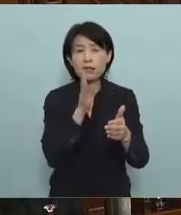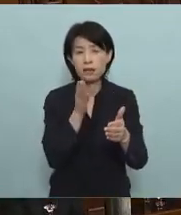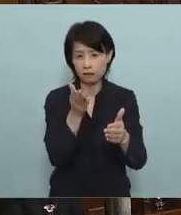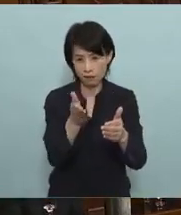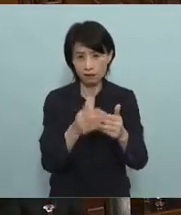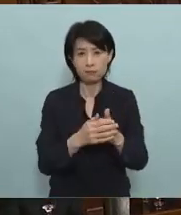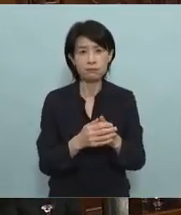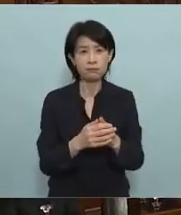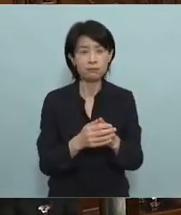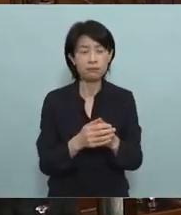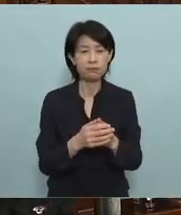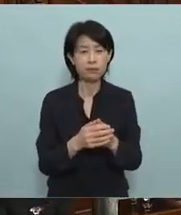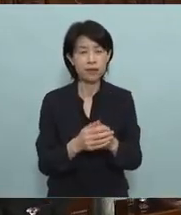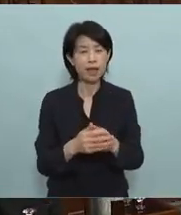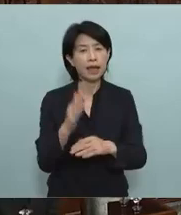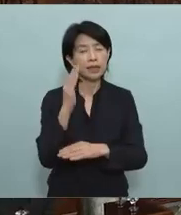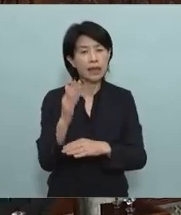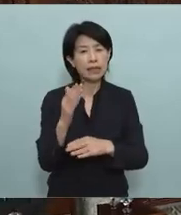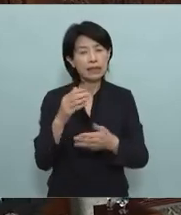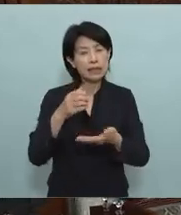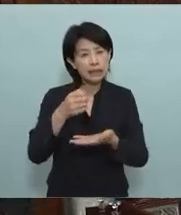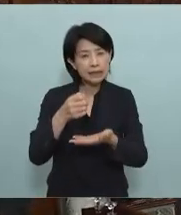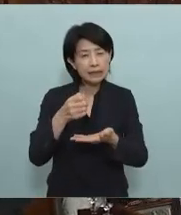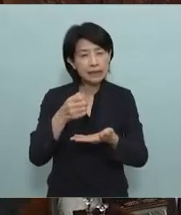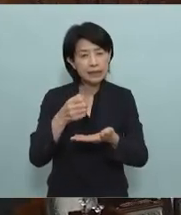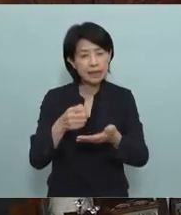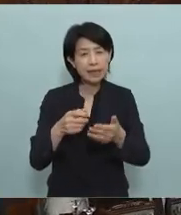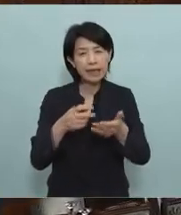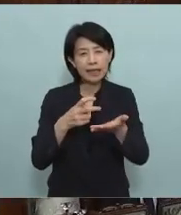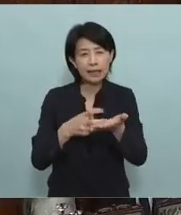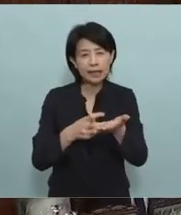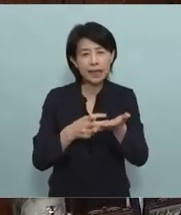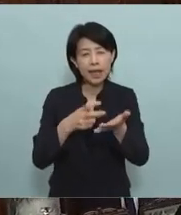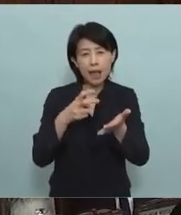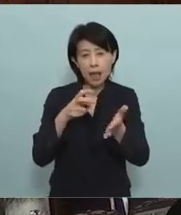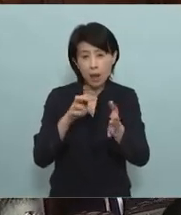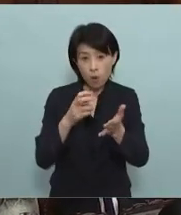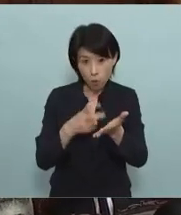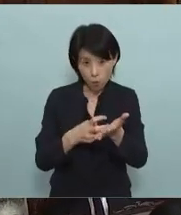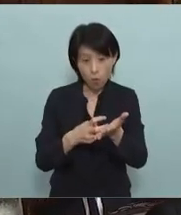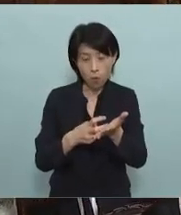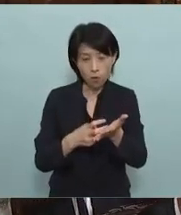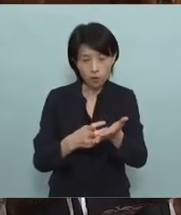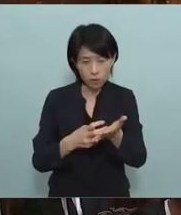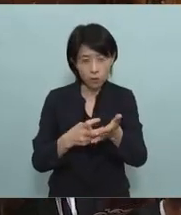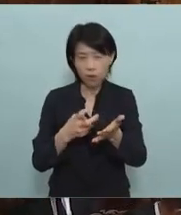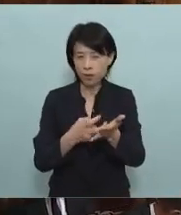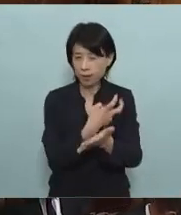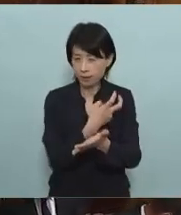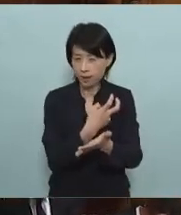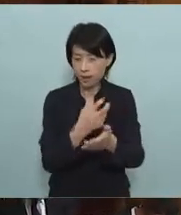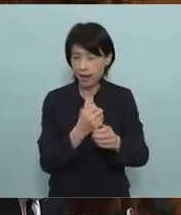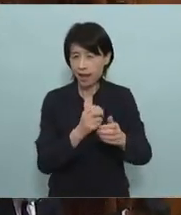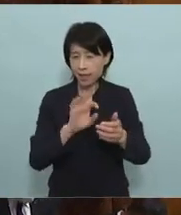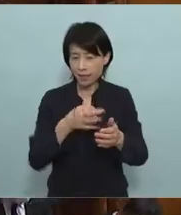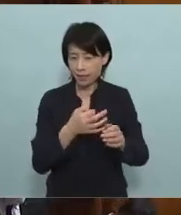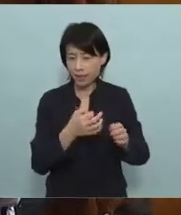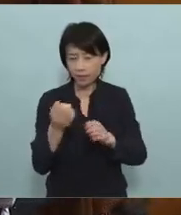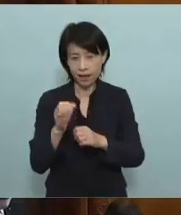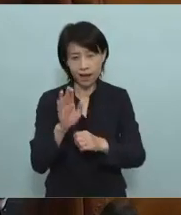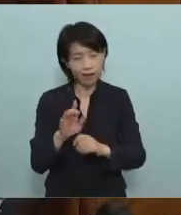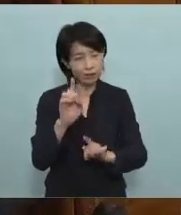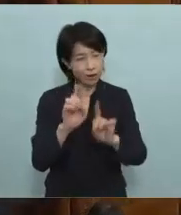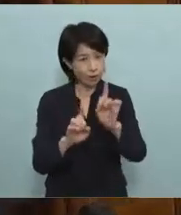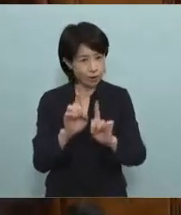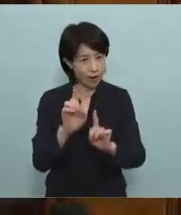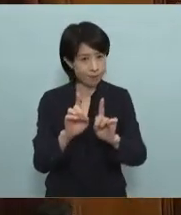か。政治資金規正法等の関連法令違反や脱税について、その事実や可能性